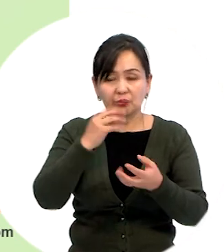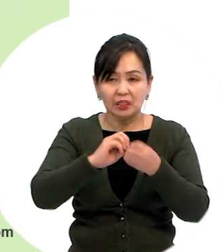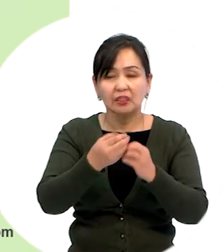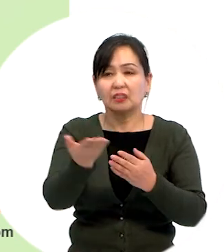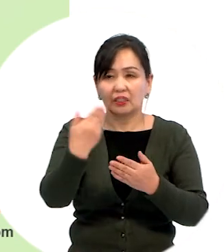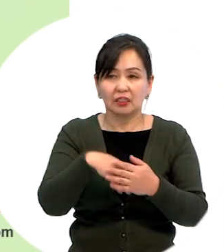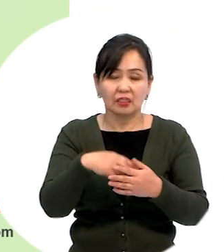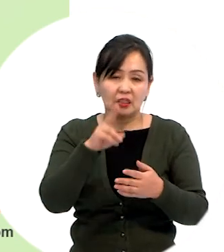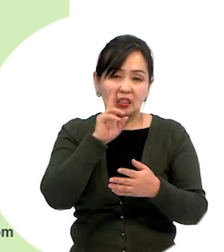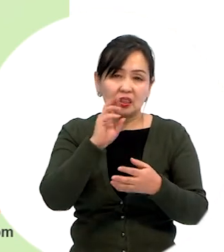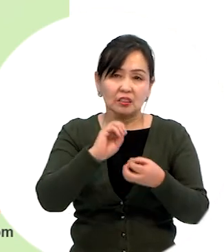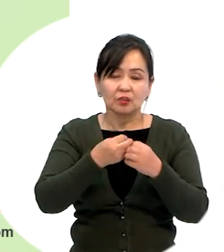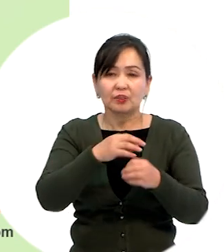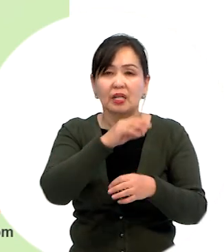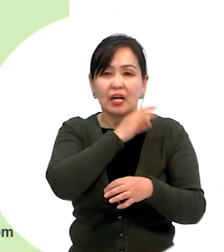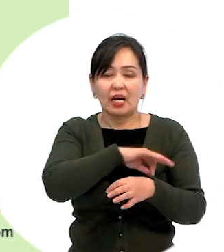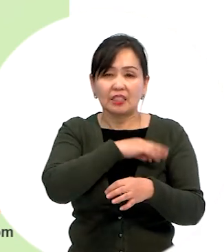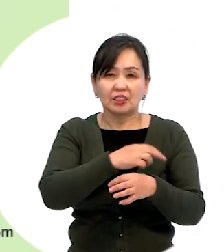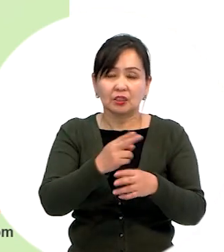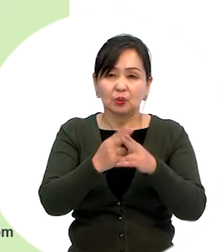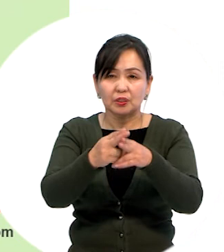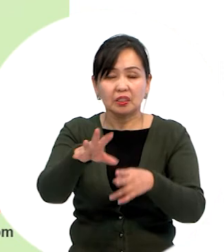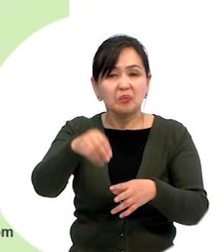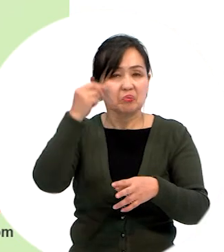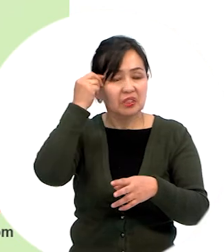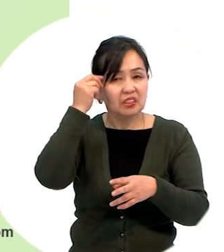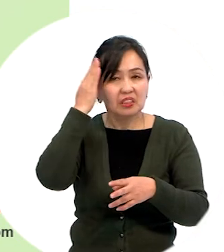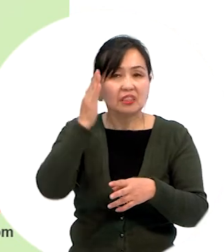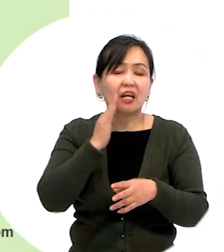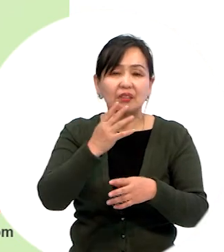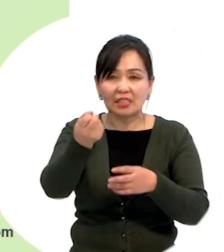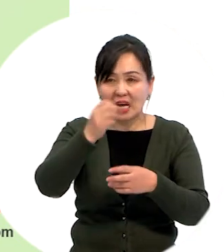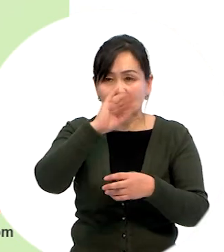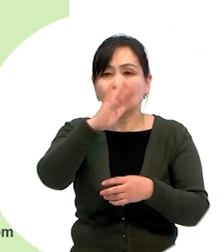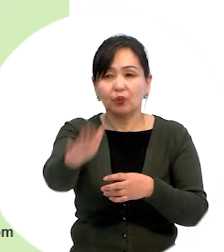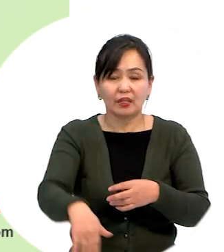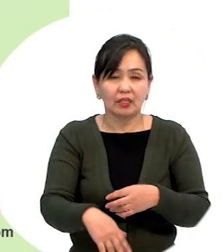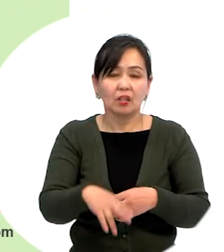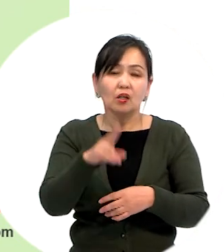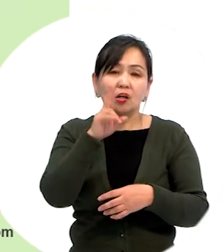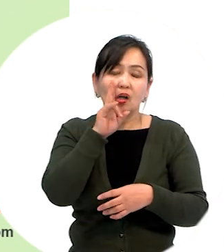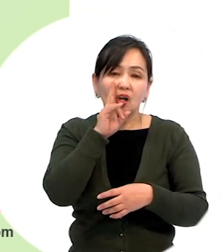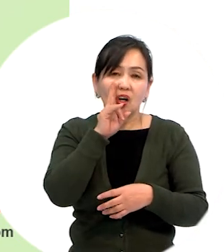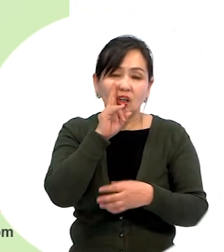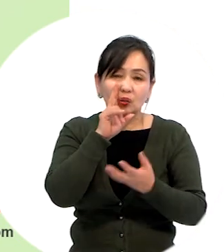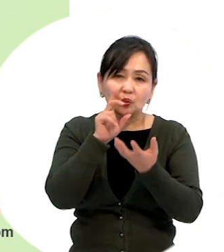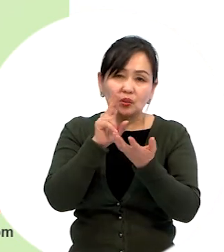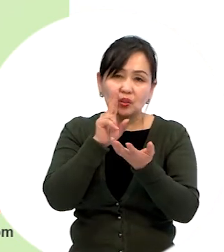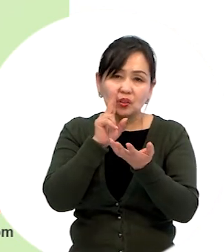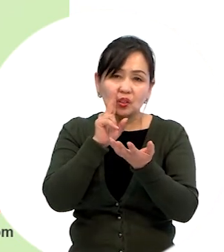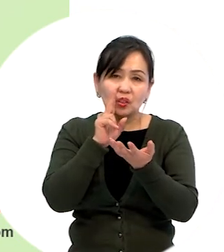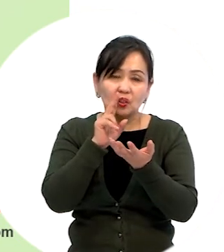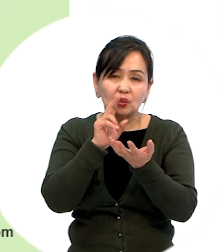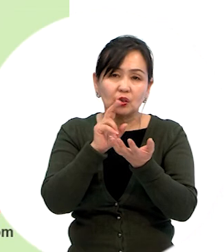ирээрээ. За тэр жимс хүнсний ногооныхоо ашиг шимийн талаар ээж аваасаа мэдэж аваарэ.